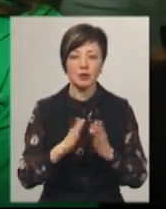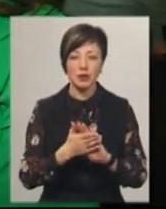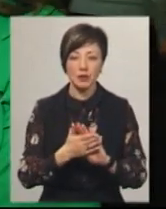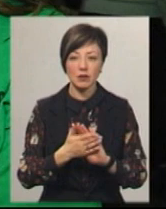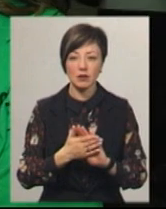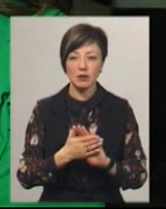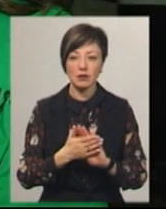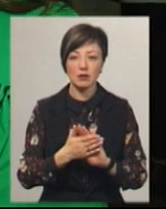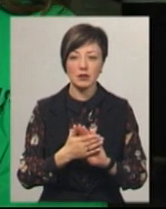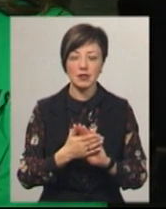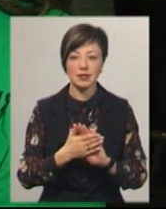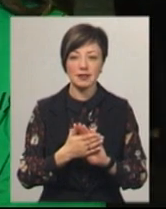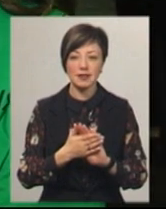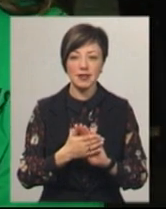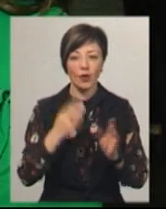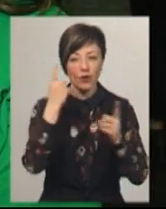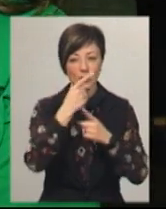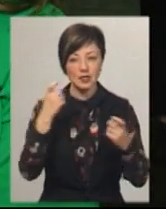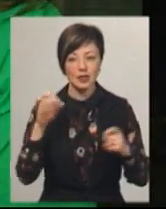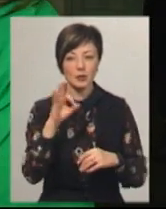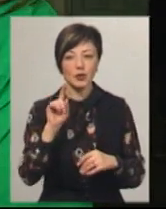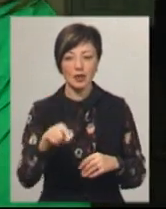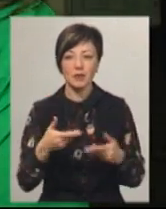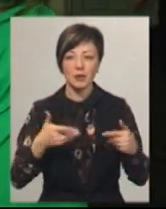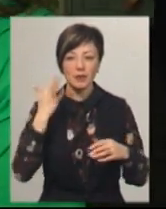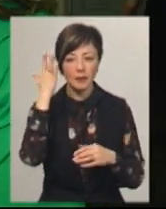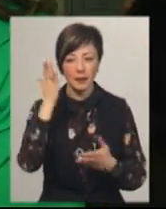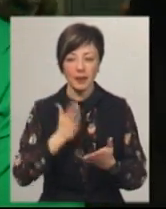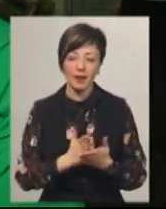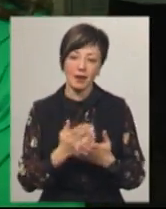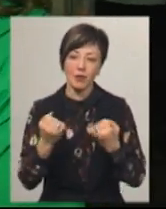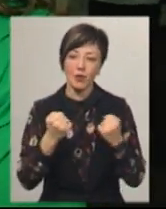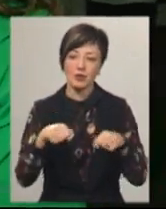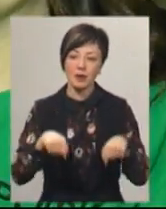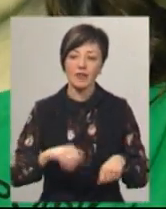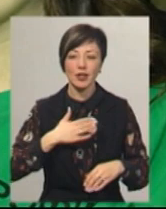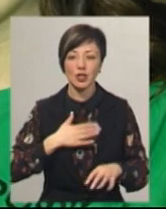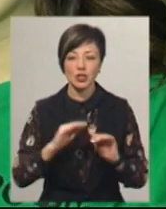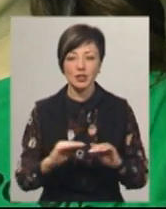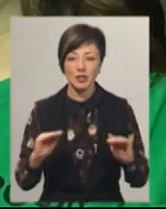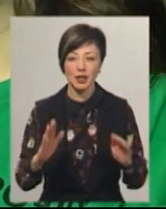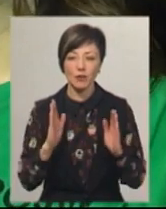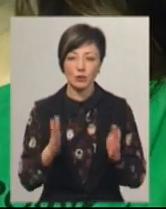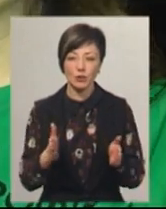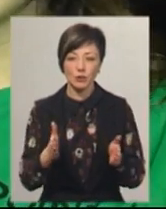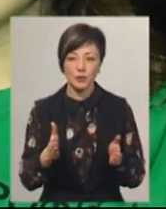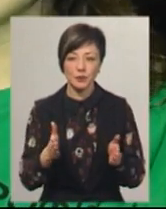меморандум, де оголосили про те, що ми маємо наміри боротися за права наших дітей. Будемо